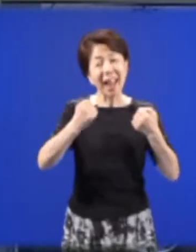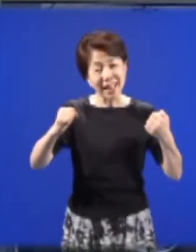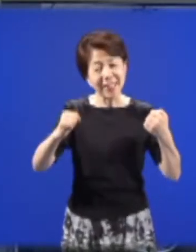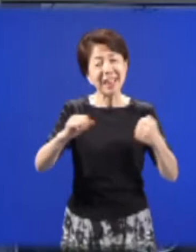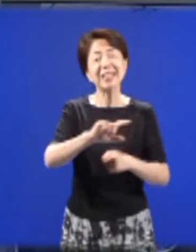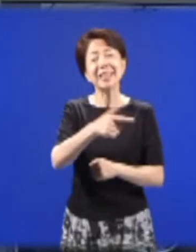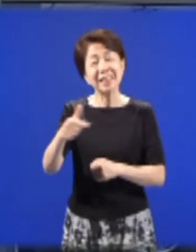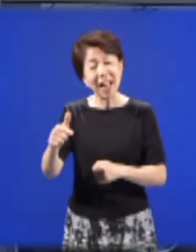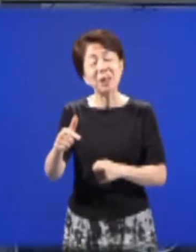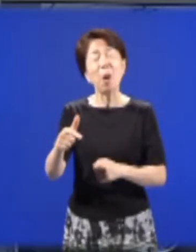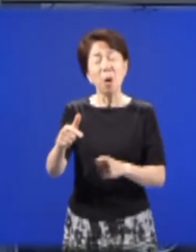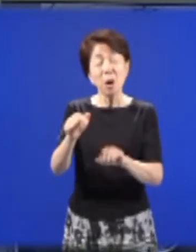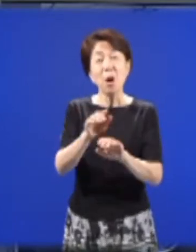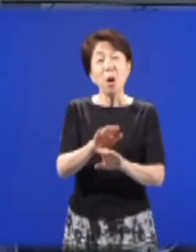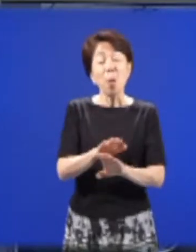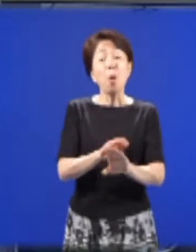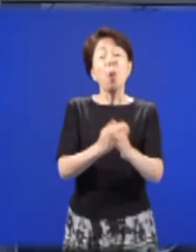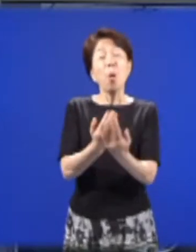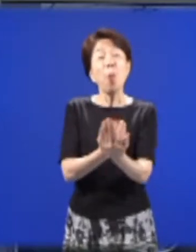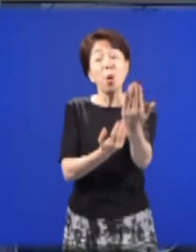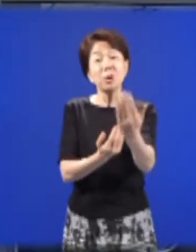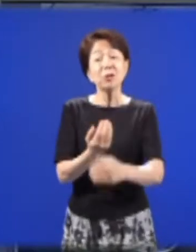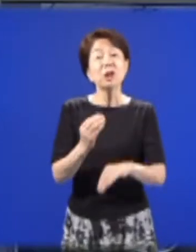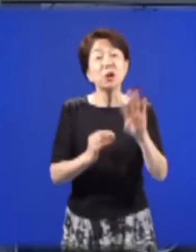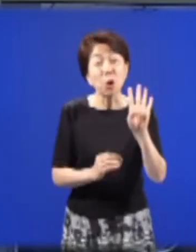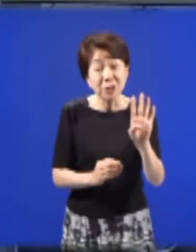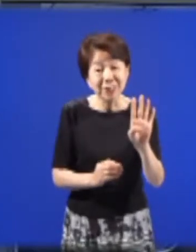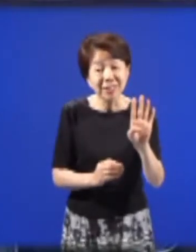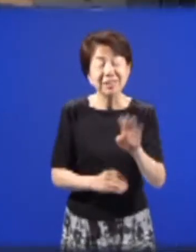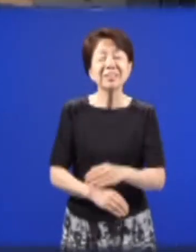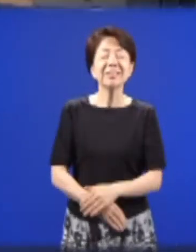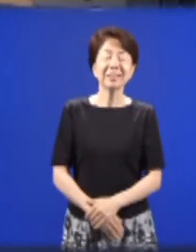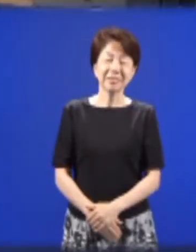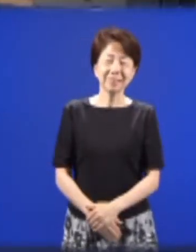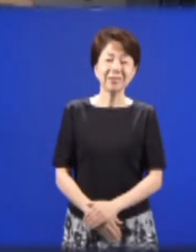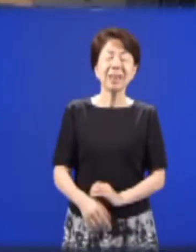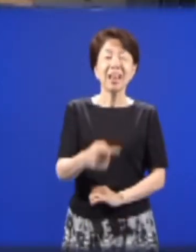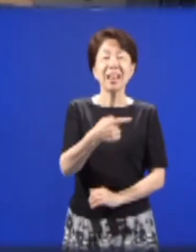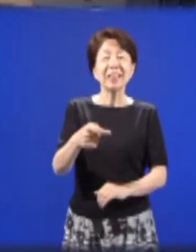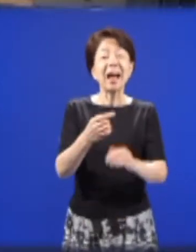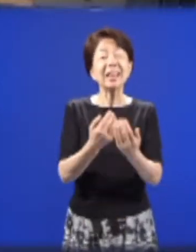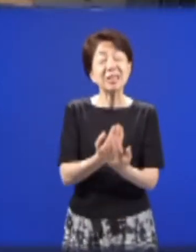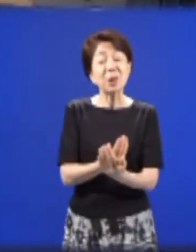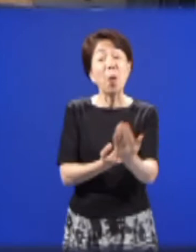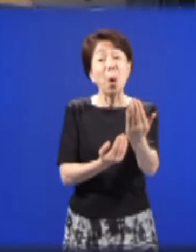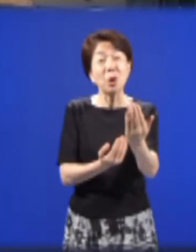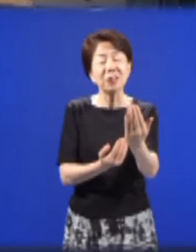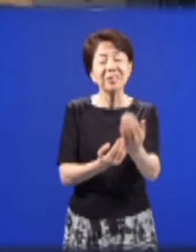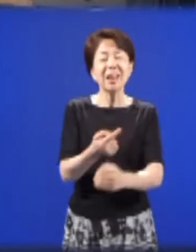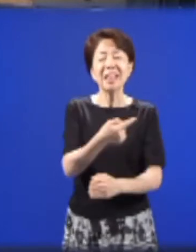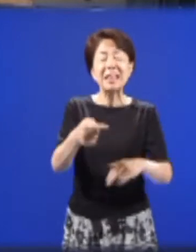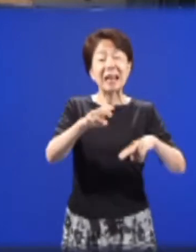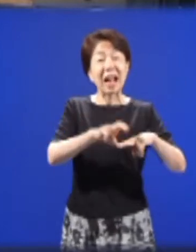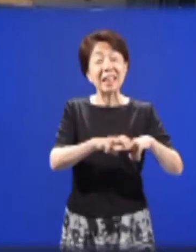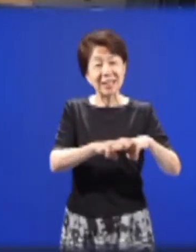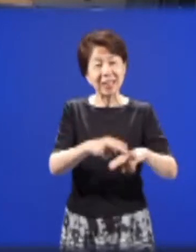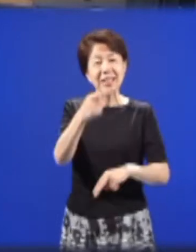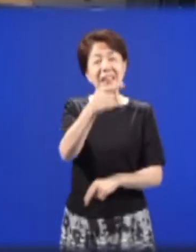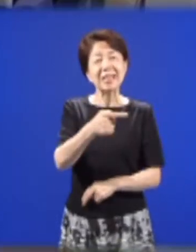な催しが行えるホールが4つあります。第1ホールは1階席が